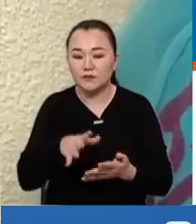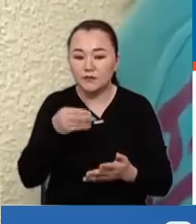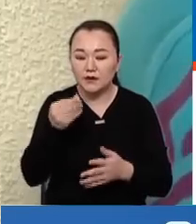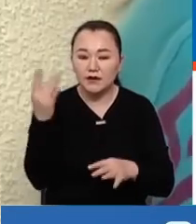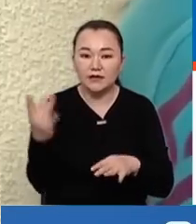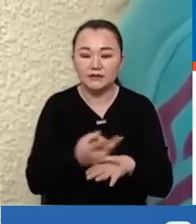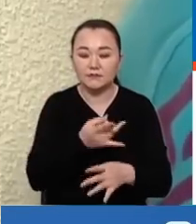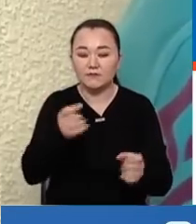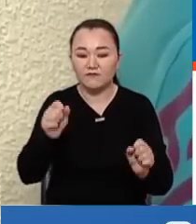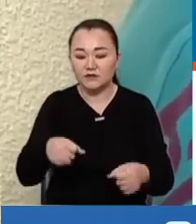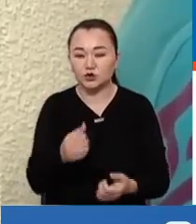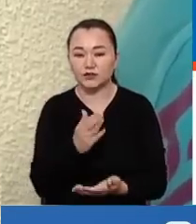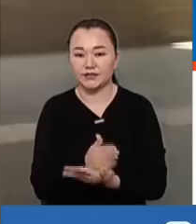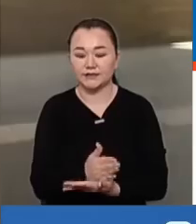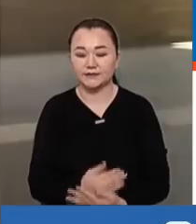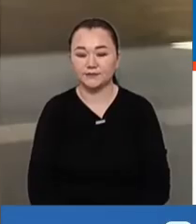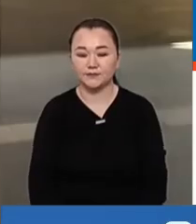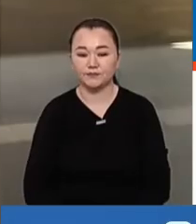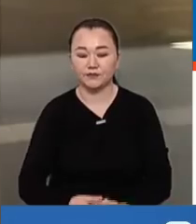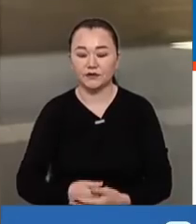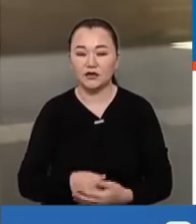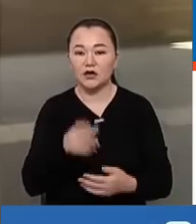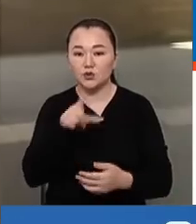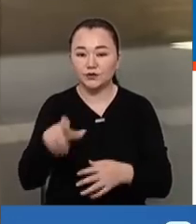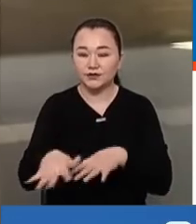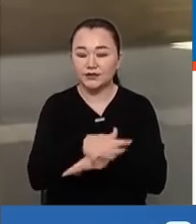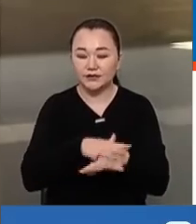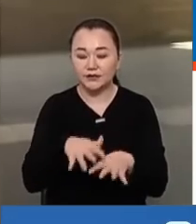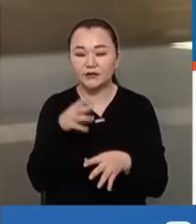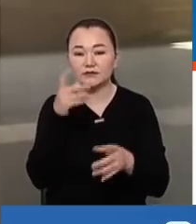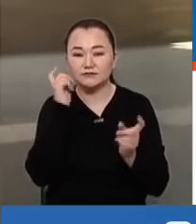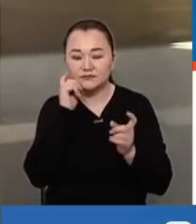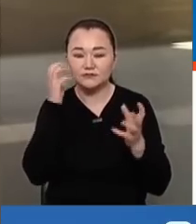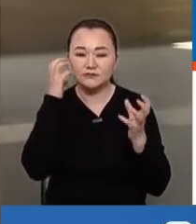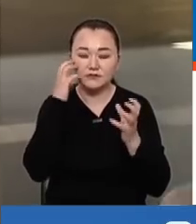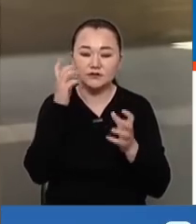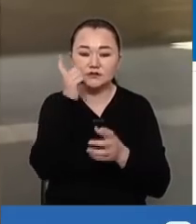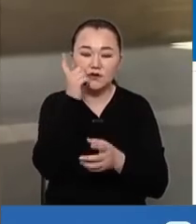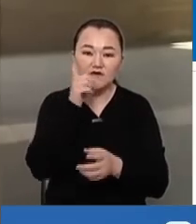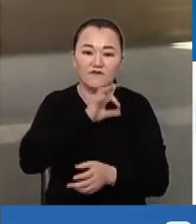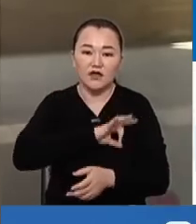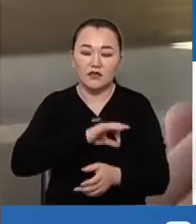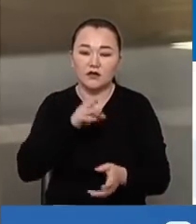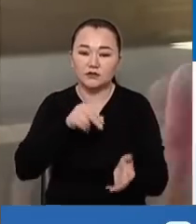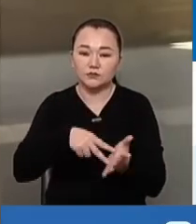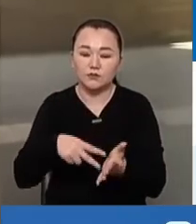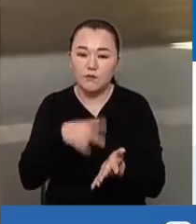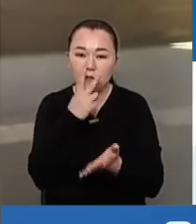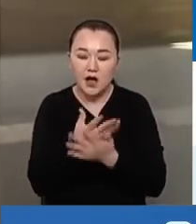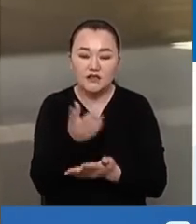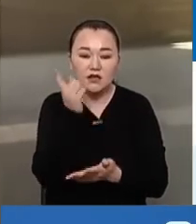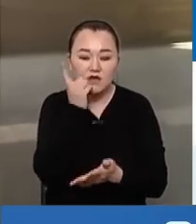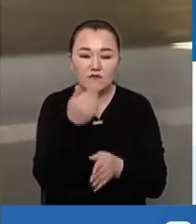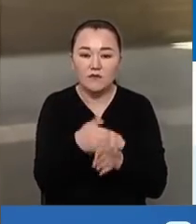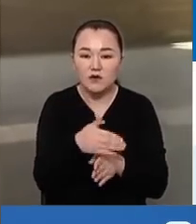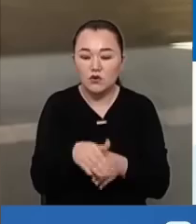сатып алатын мүмкіндік бар дейді. Клиенттерге аксессуарлар мен смартфондар тиімді бағада ұсынылады. Мәселен, телефонды бөліп